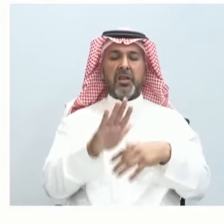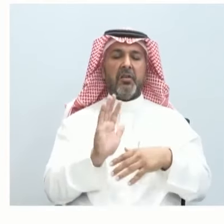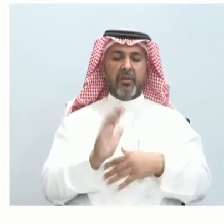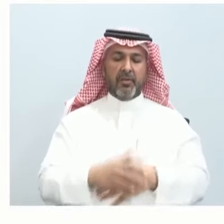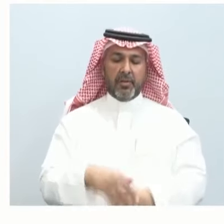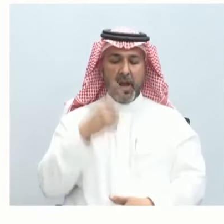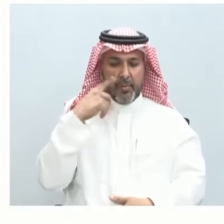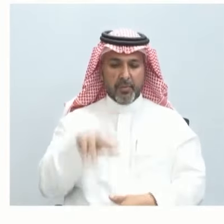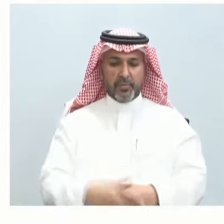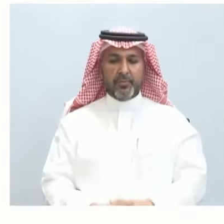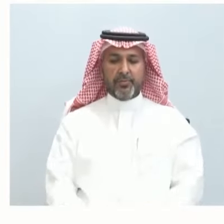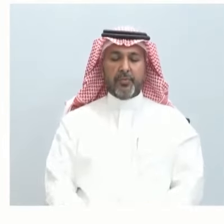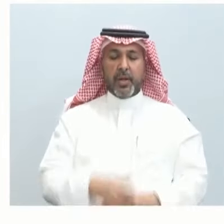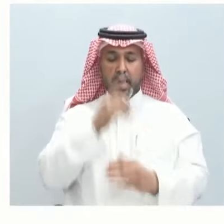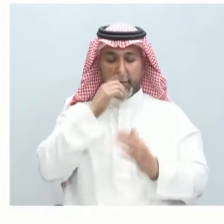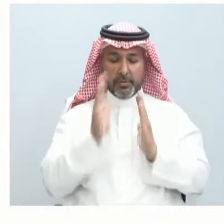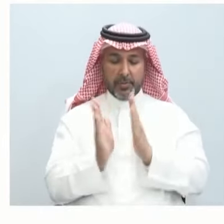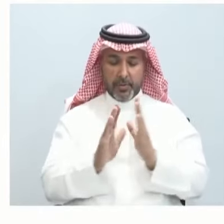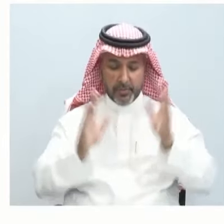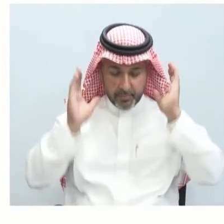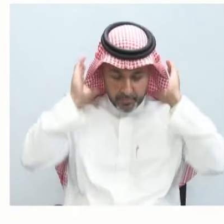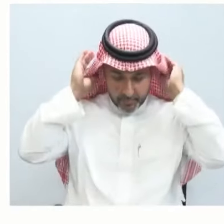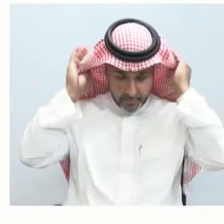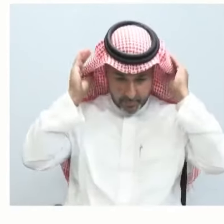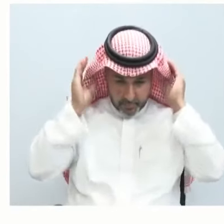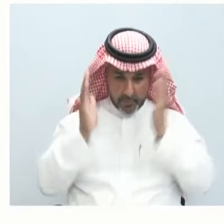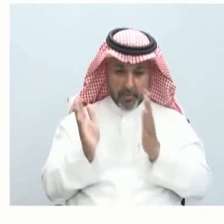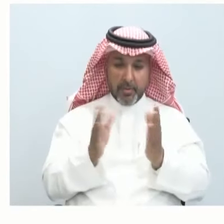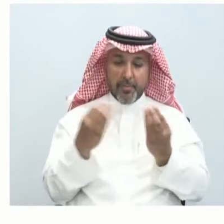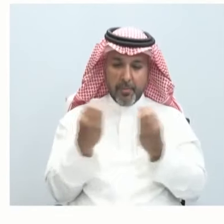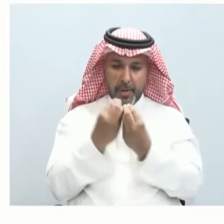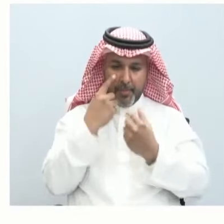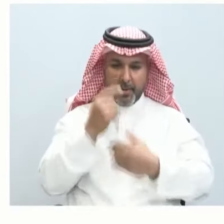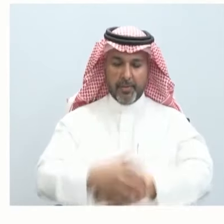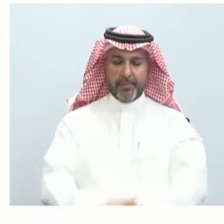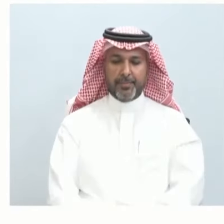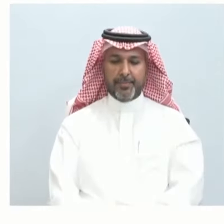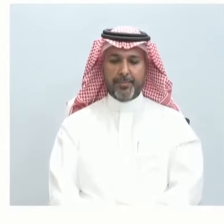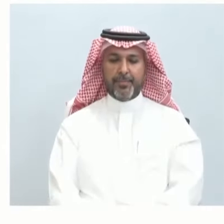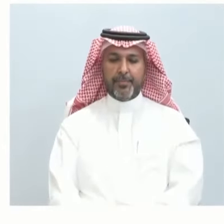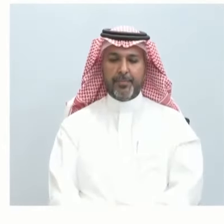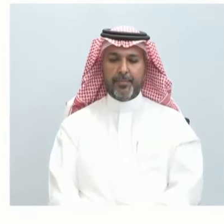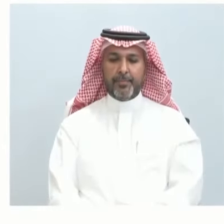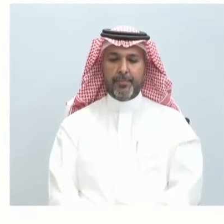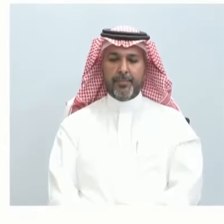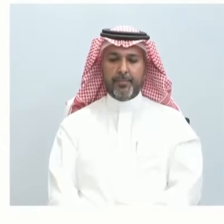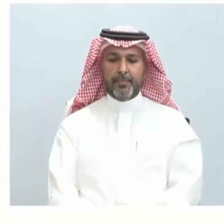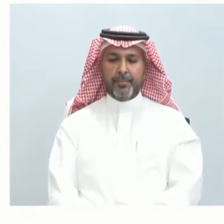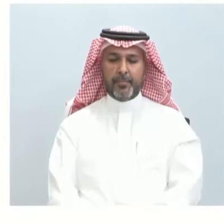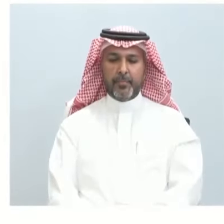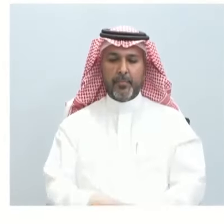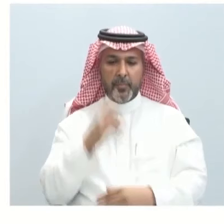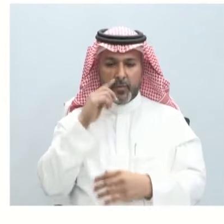بجمع المتغيرات ما امكن والملاحظ انه يوجد بالطرف الايمن 16 الف تربيع بالطرف الايسر ايضا 16 الف